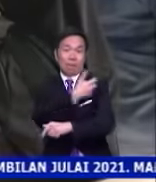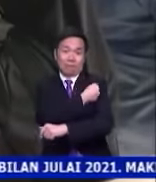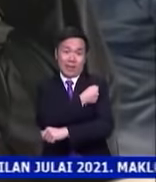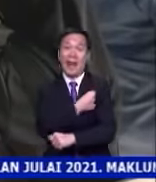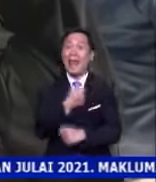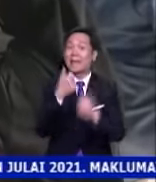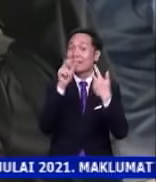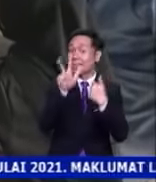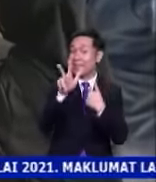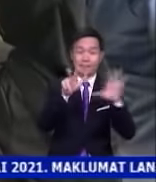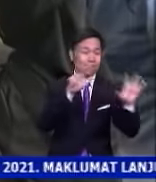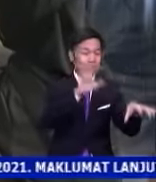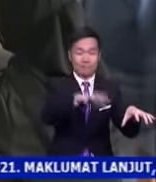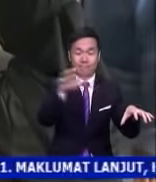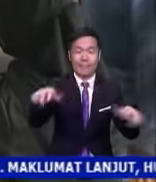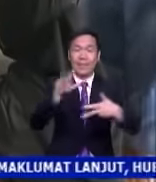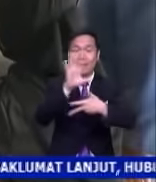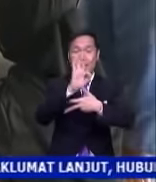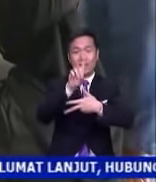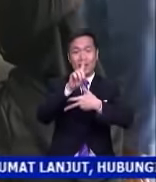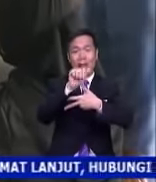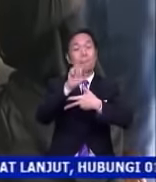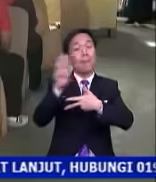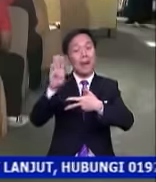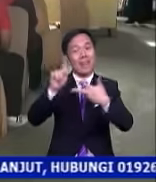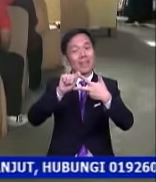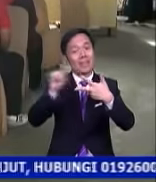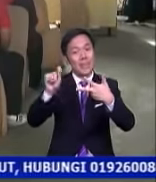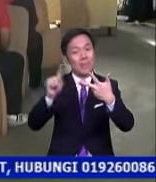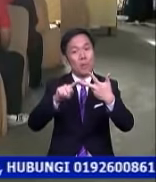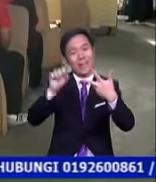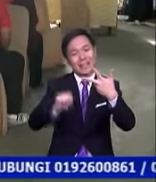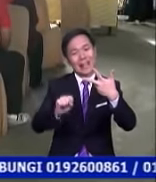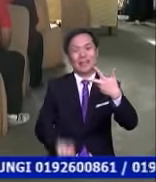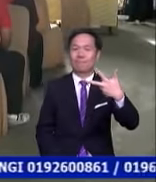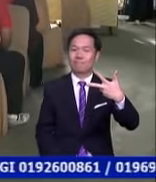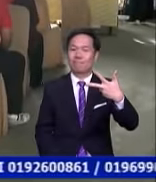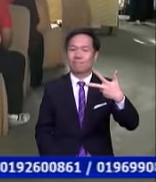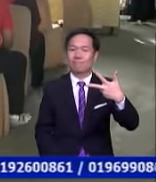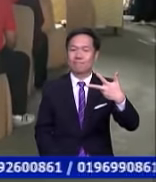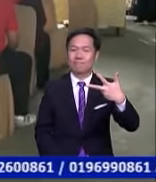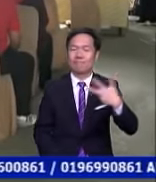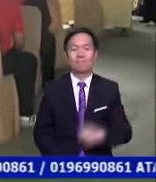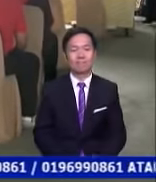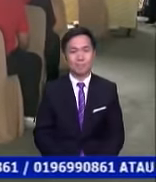tiga gugusan iaitu Felda Lok Hang Barat, Timur dan Selatan.